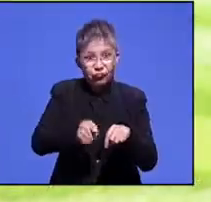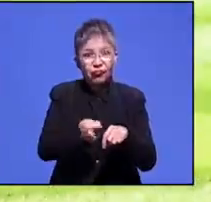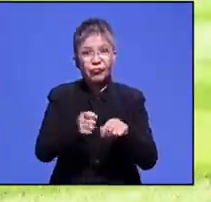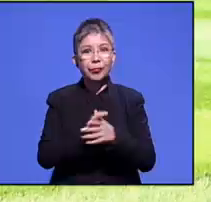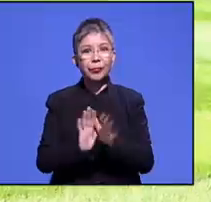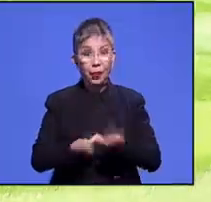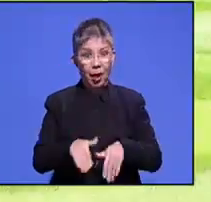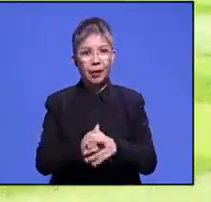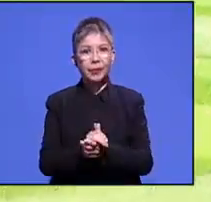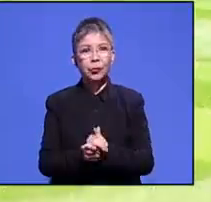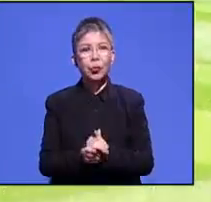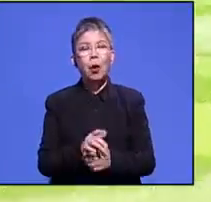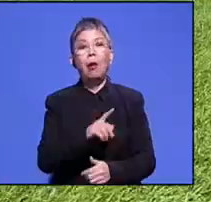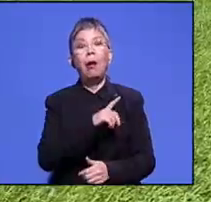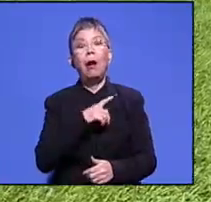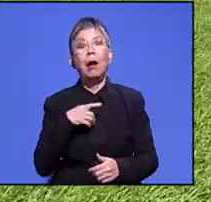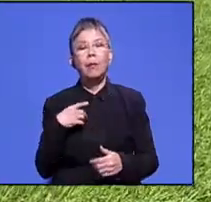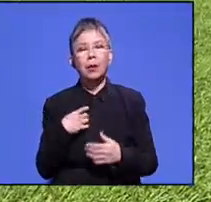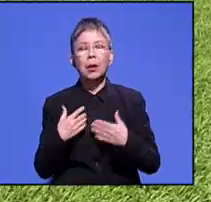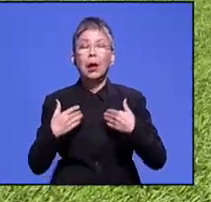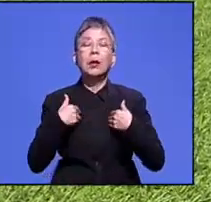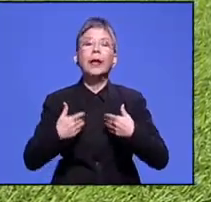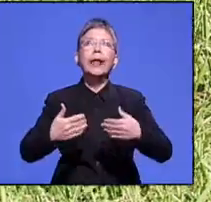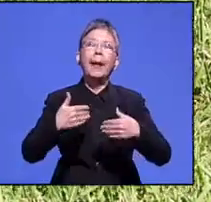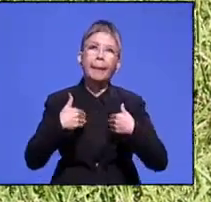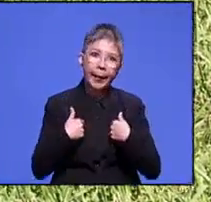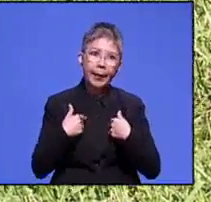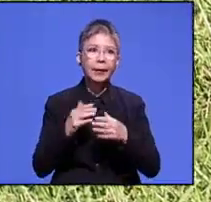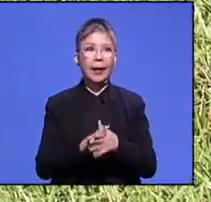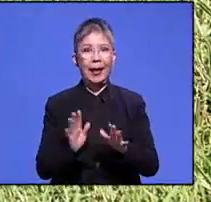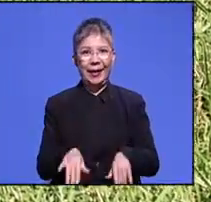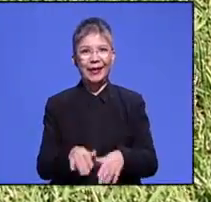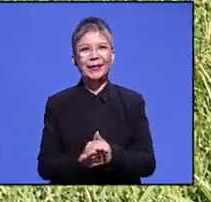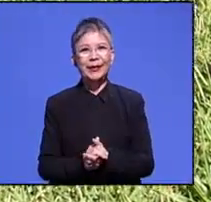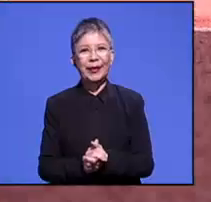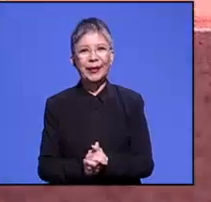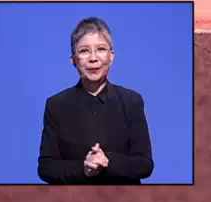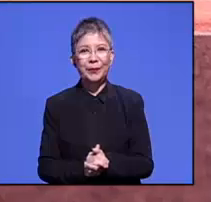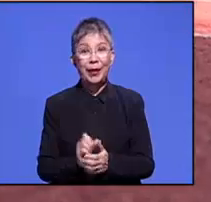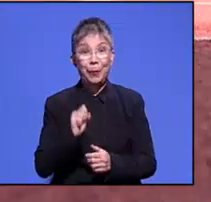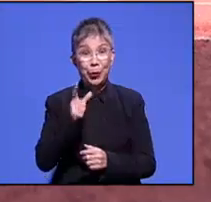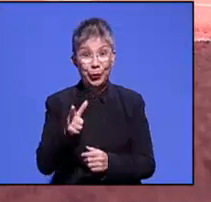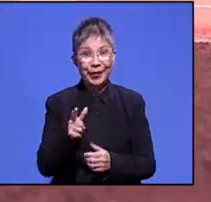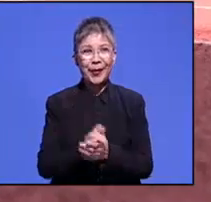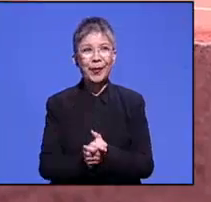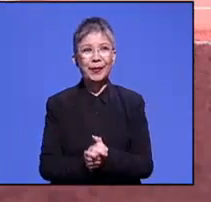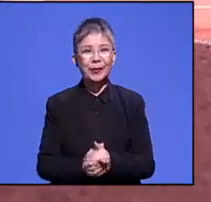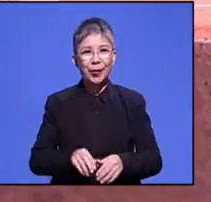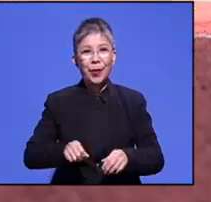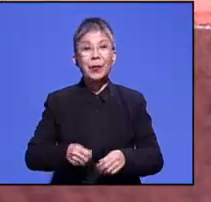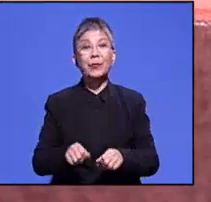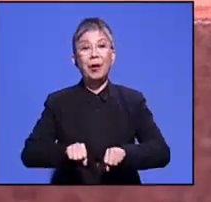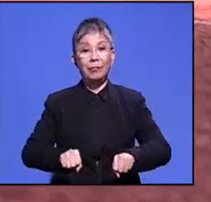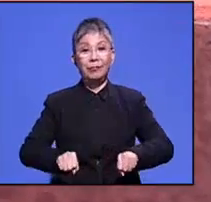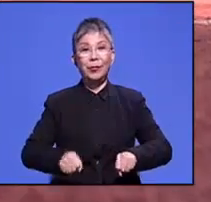setelah berjam-jam mata saya pegal akhirnya tiba juga kegiatan yang saya tunggu-tunggu yaitu moving